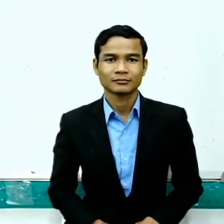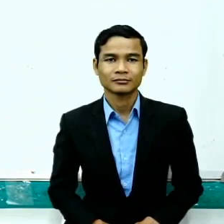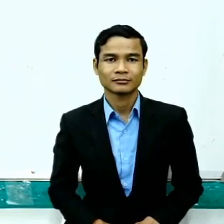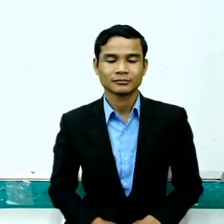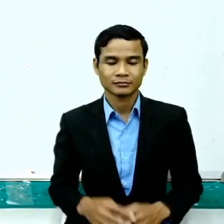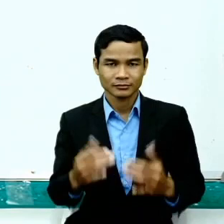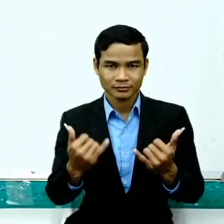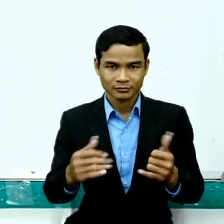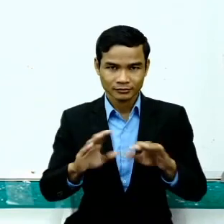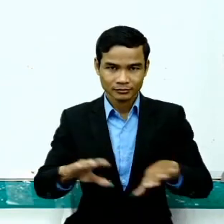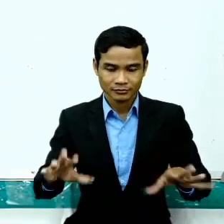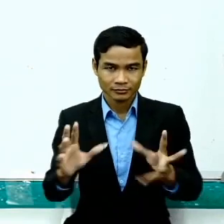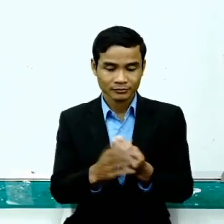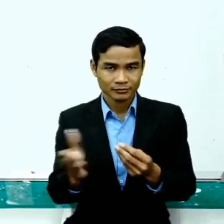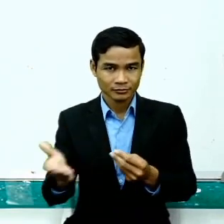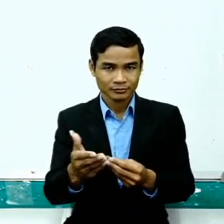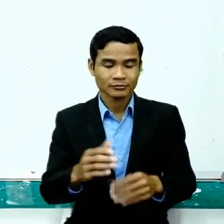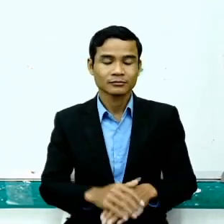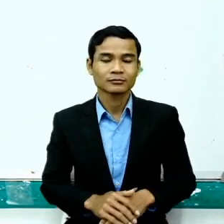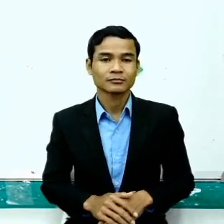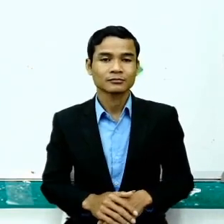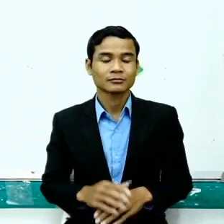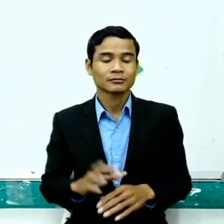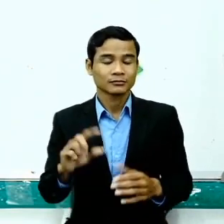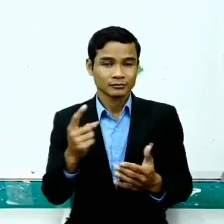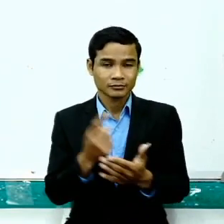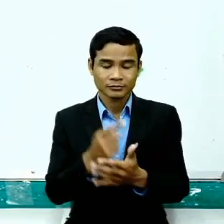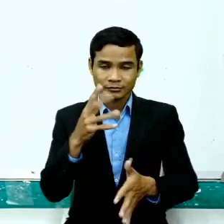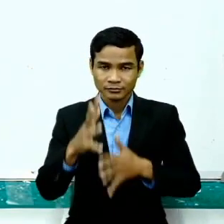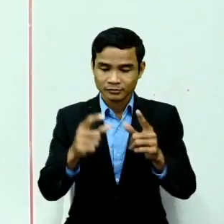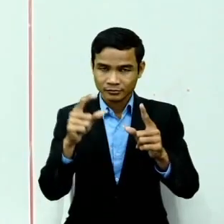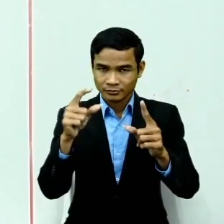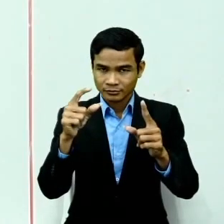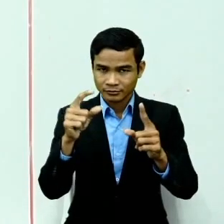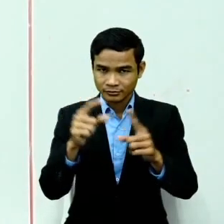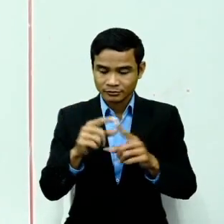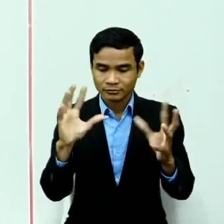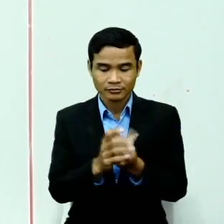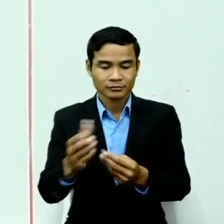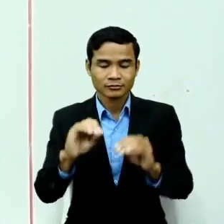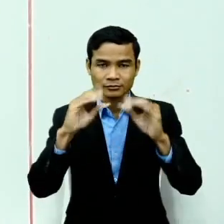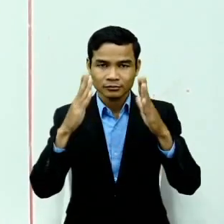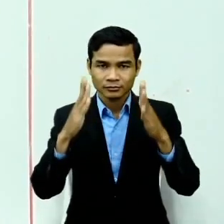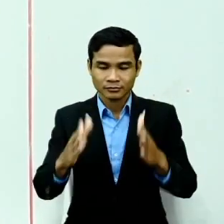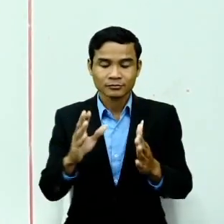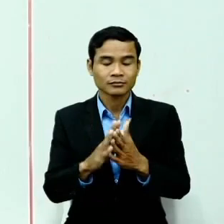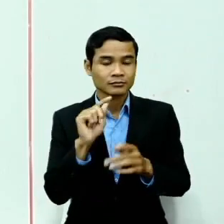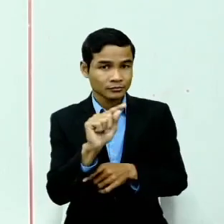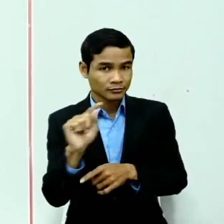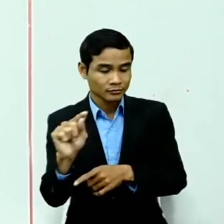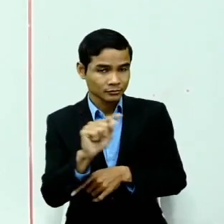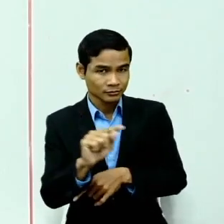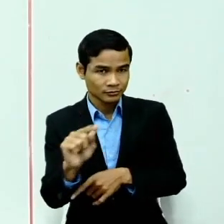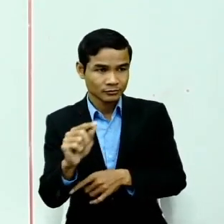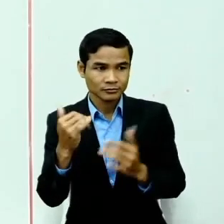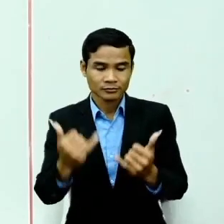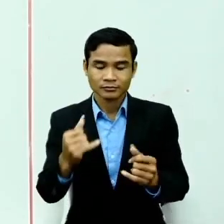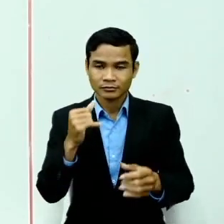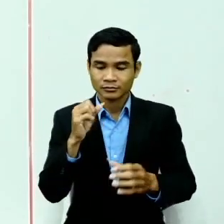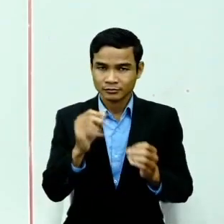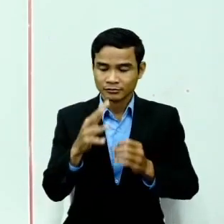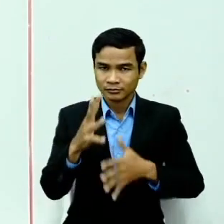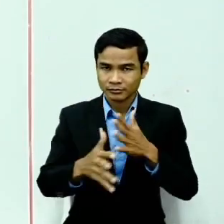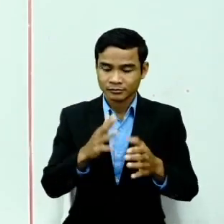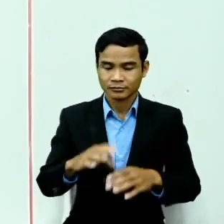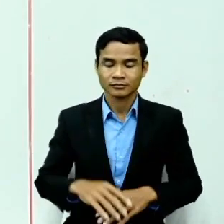chà ấy là con từng ăn nè chà con cho rôm ăn pịa từng ăn nè nó con nẹt cứ chẳng ở lại con chà là con chập đam ăn